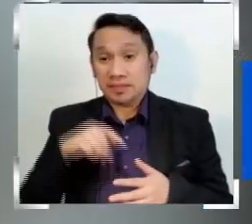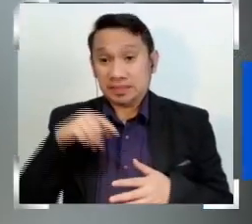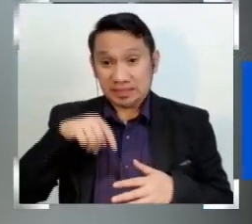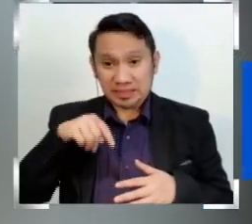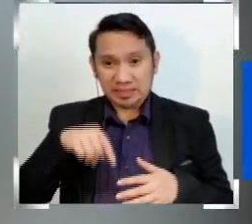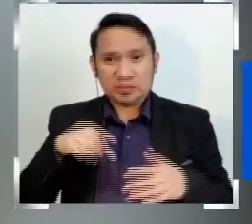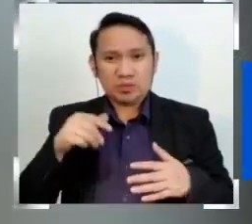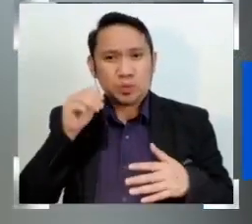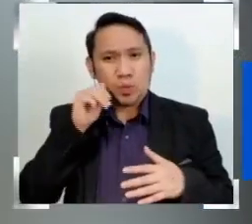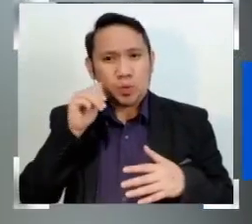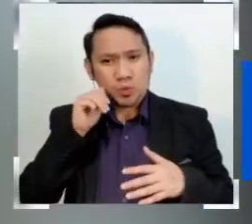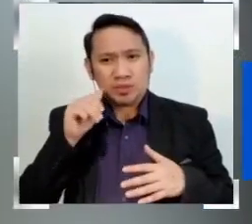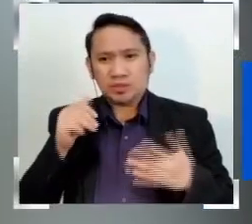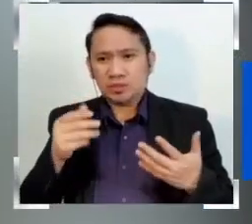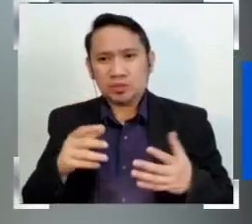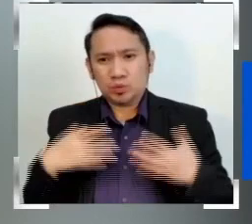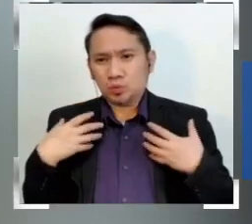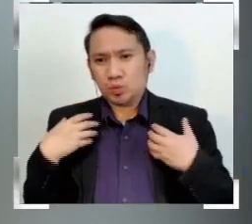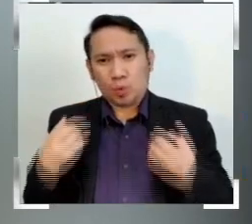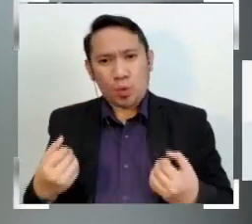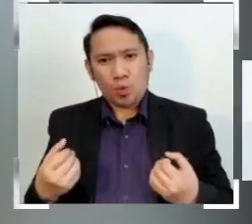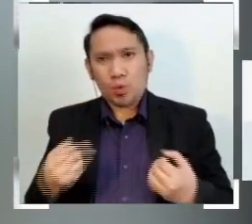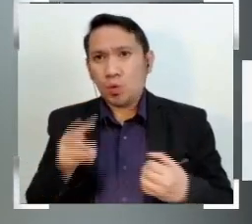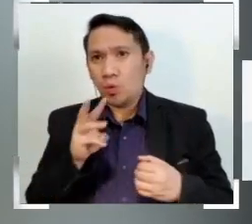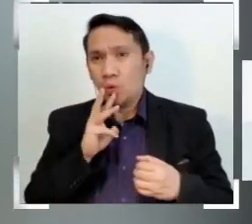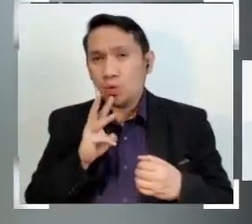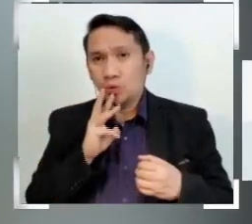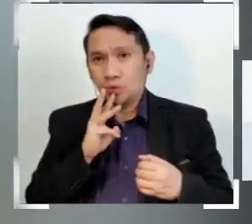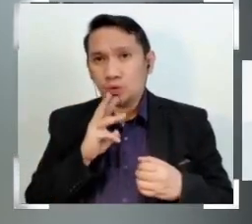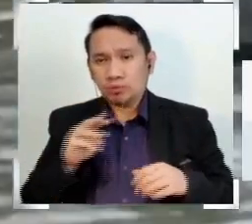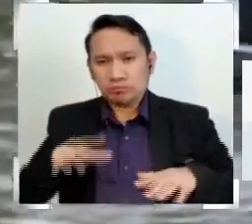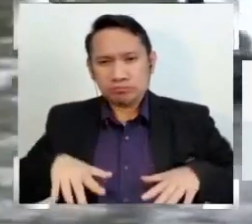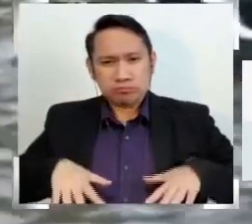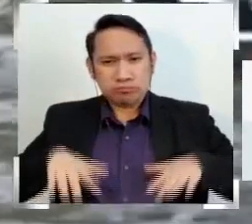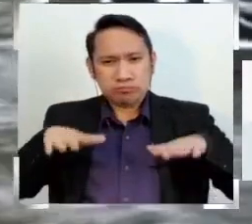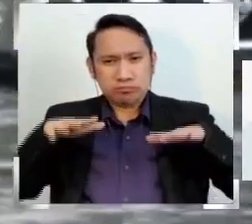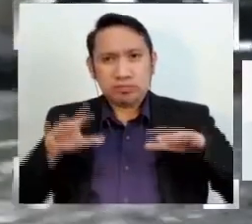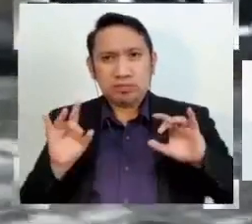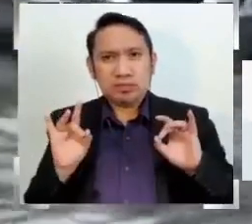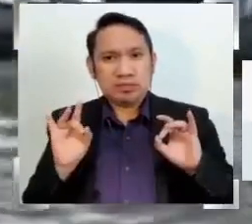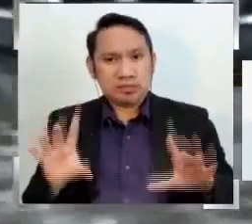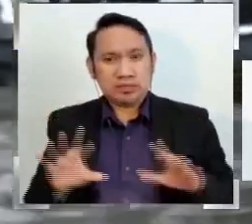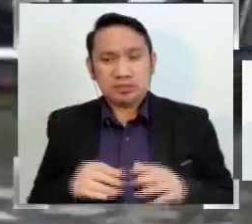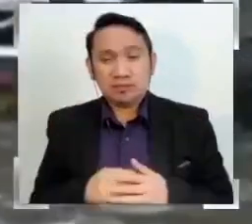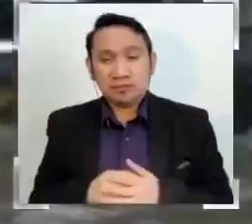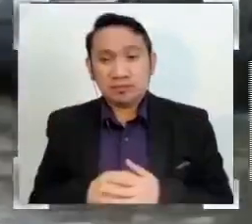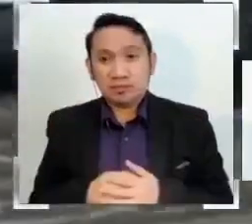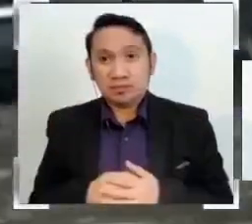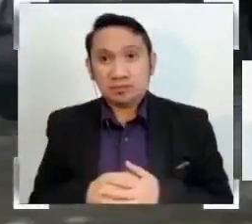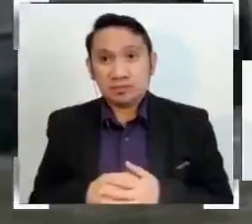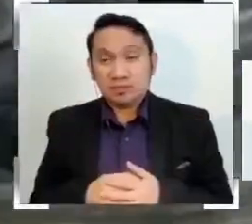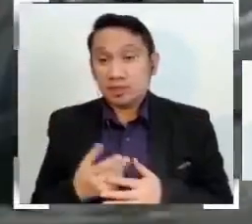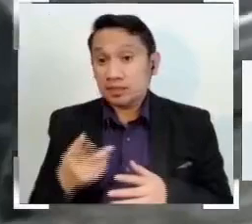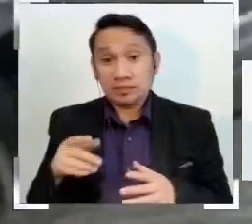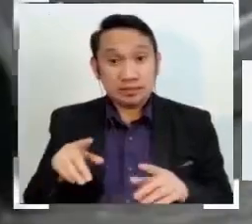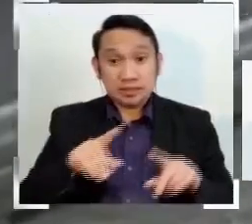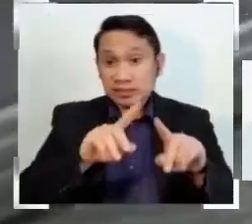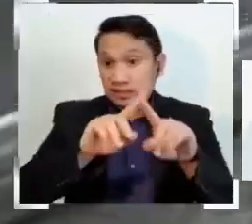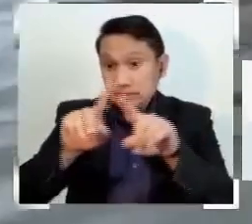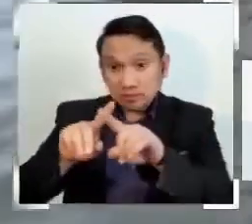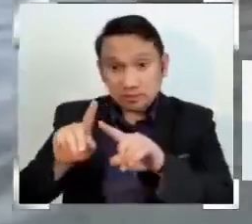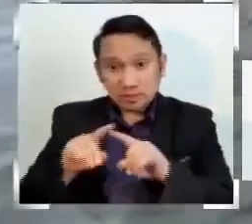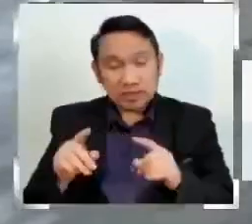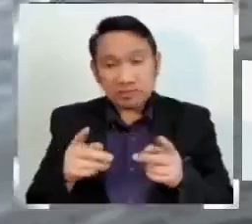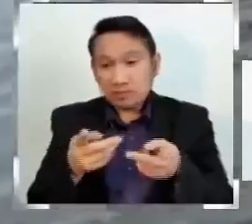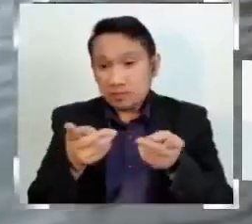yung tubig, malakas yung agos, napakadelikado ko noon eh. Bakas pa rin sa iba't ibang lugar sa Northern at Central